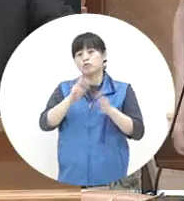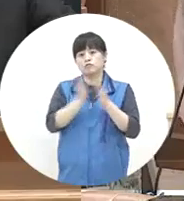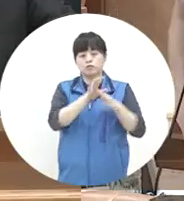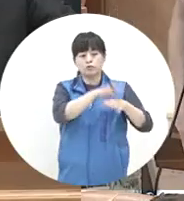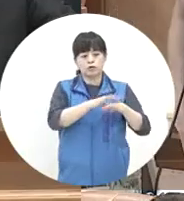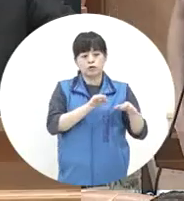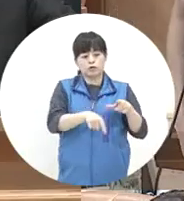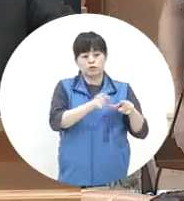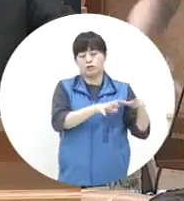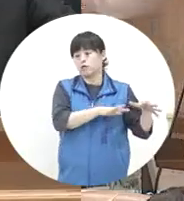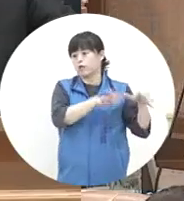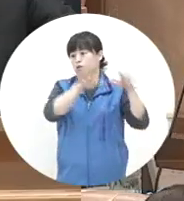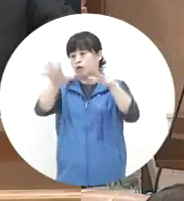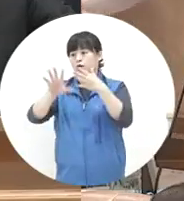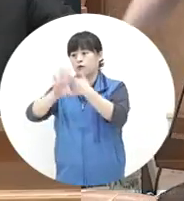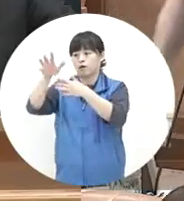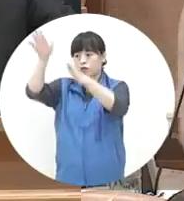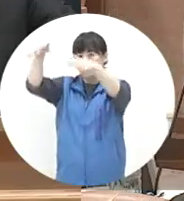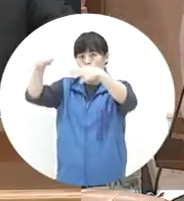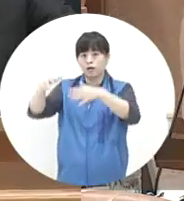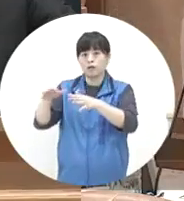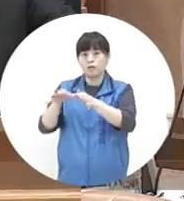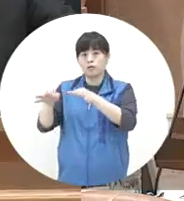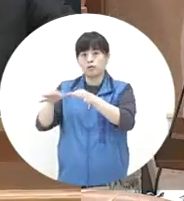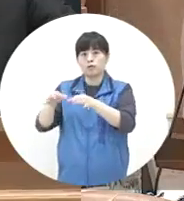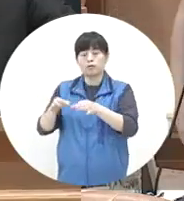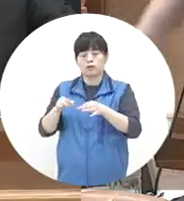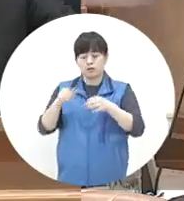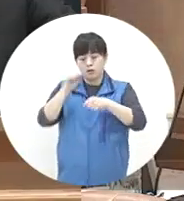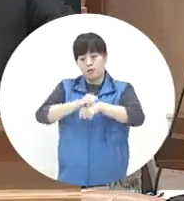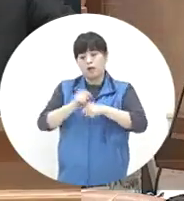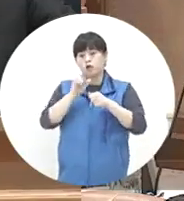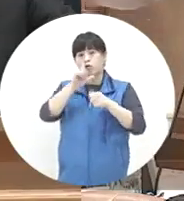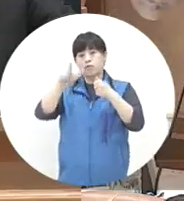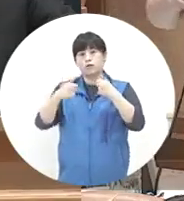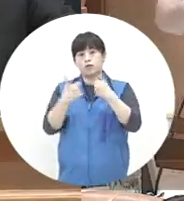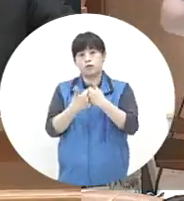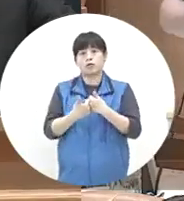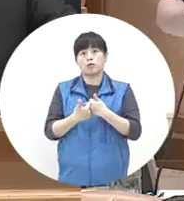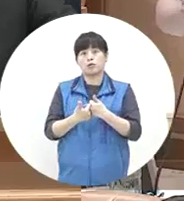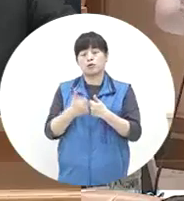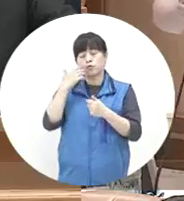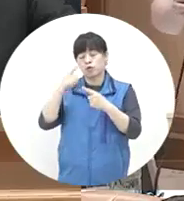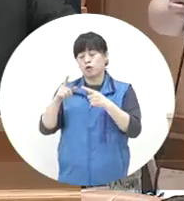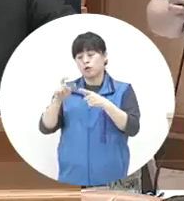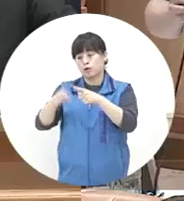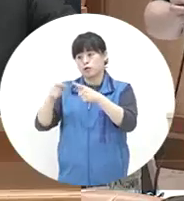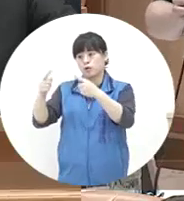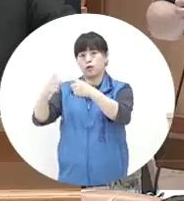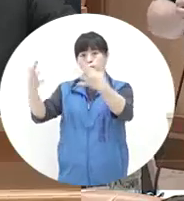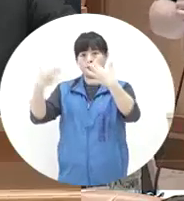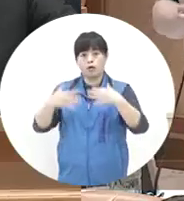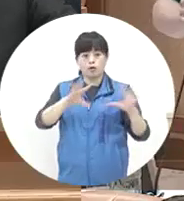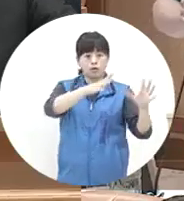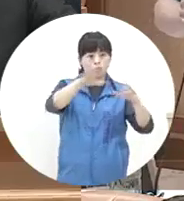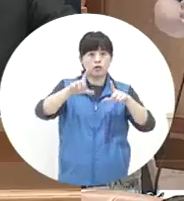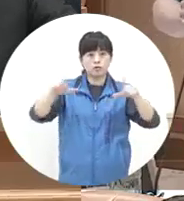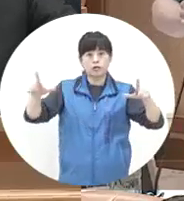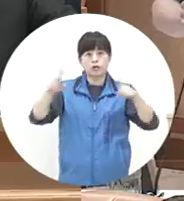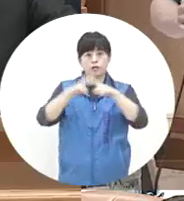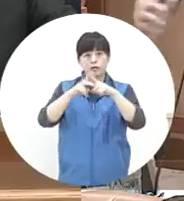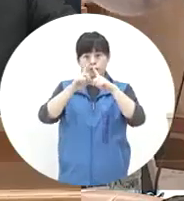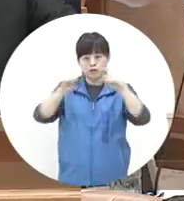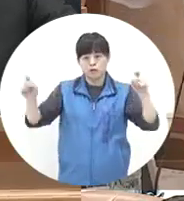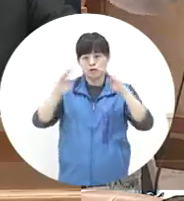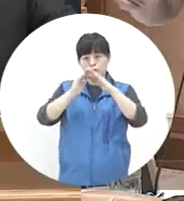外招商啊，啊，招商回来你不用说一些说明会，如果厂商非常非常多，你看国际各大城市